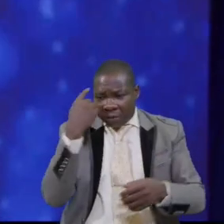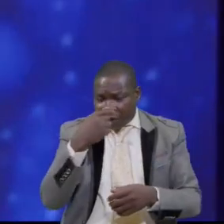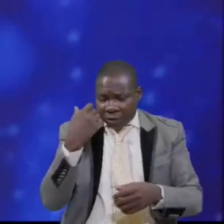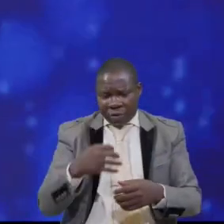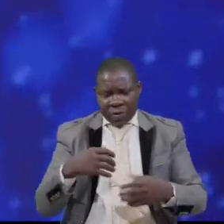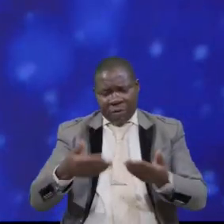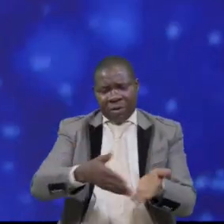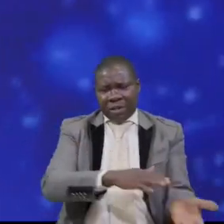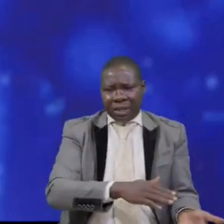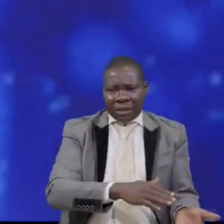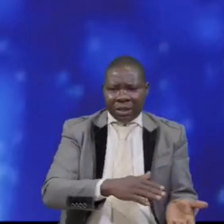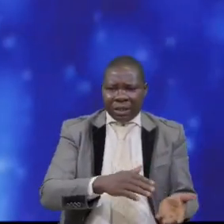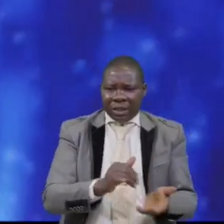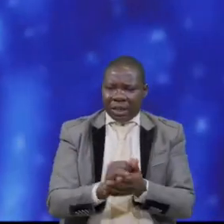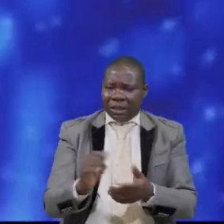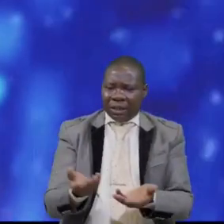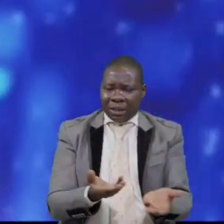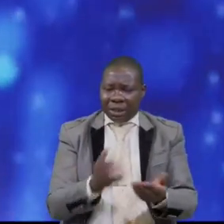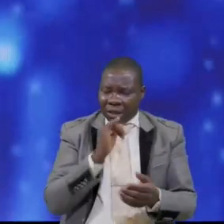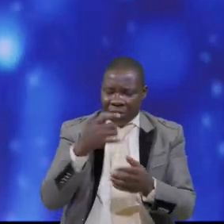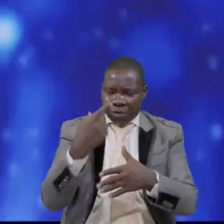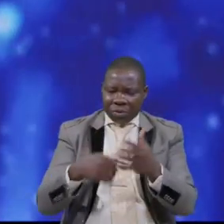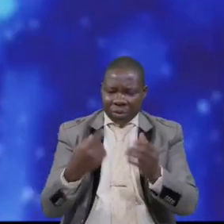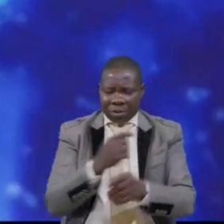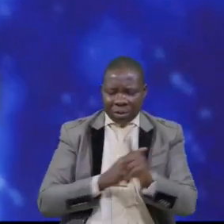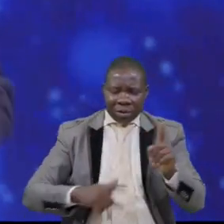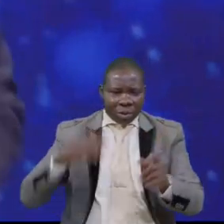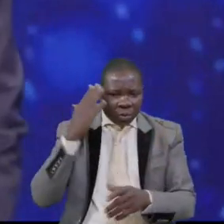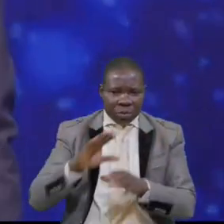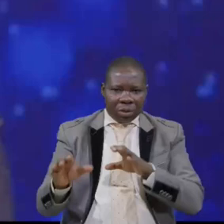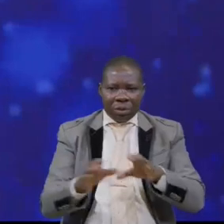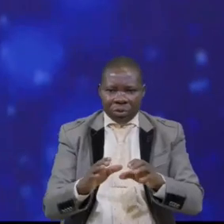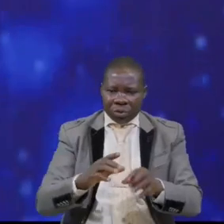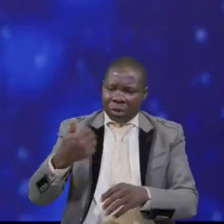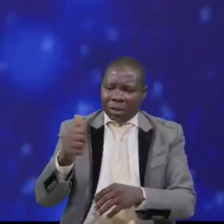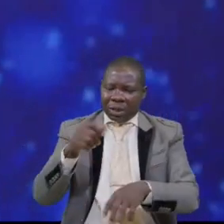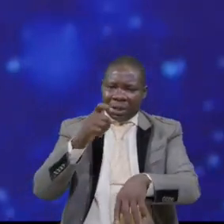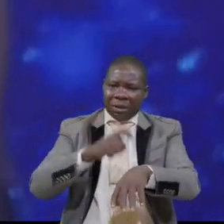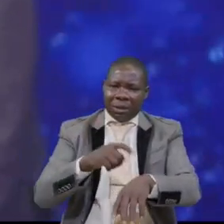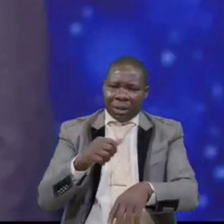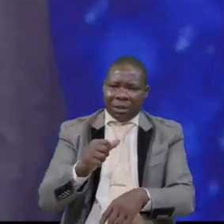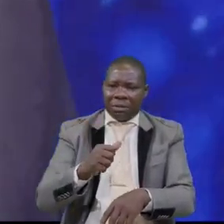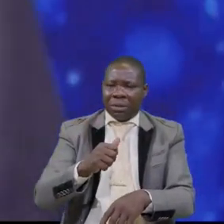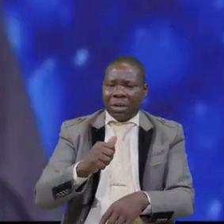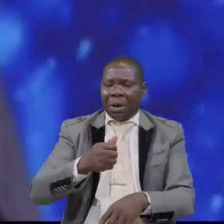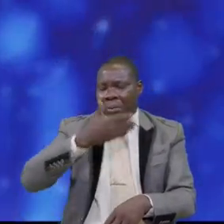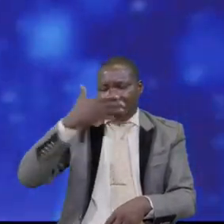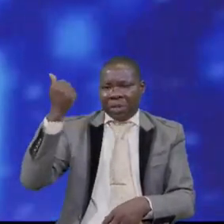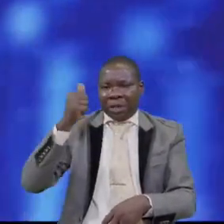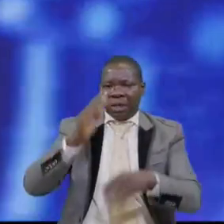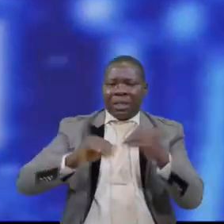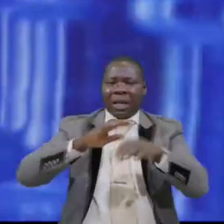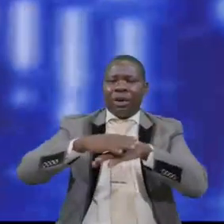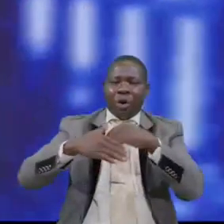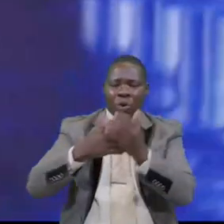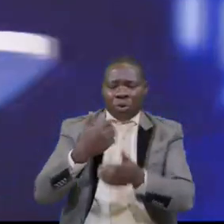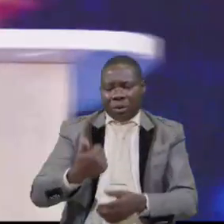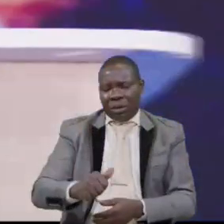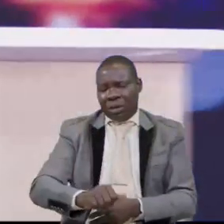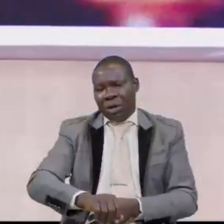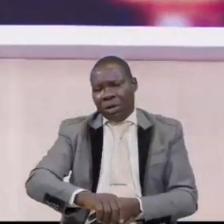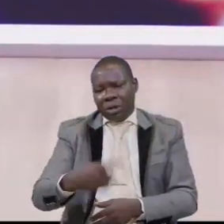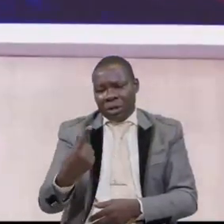voici ce que le Seigneur veut faire. 10 fois supérieur que tous les autres.